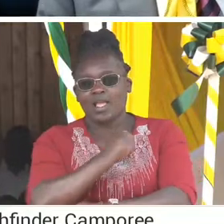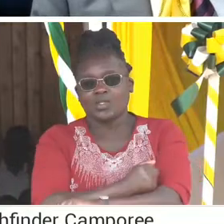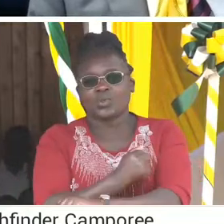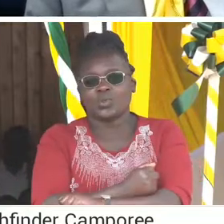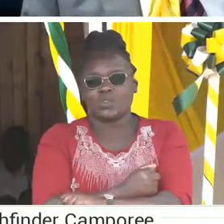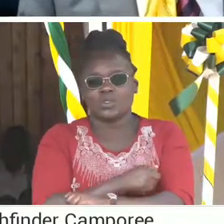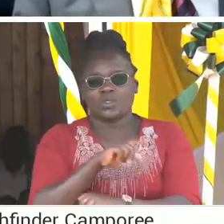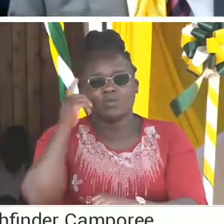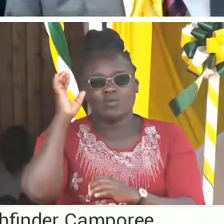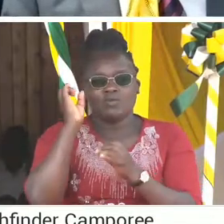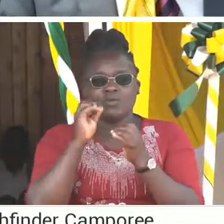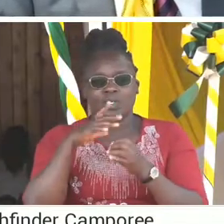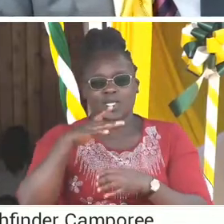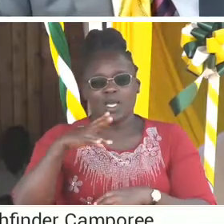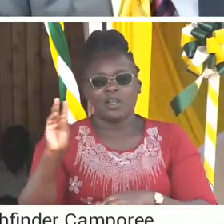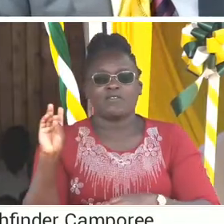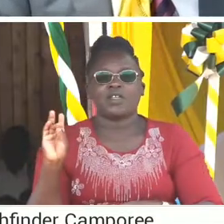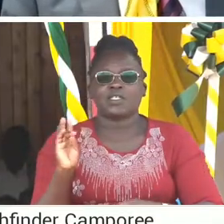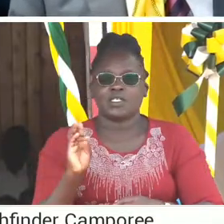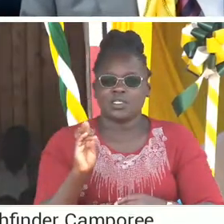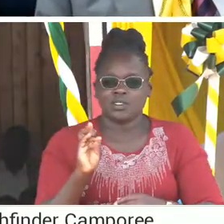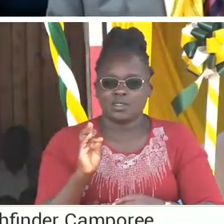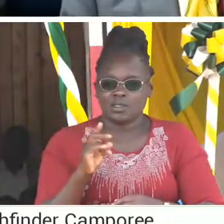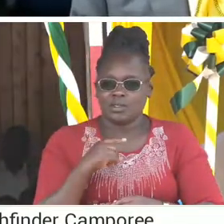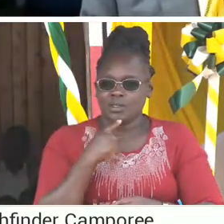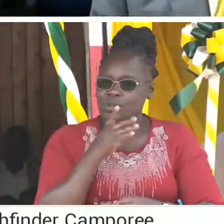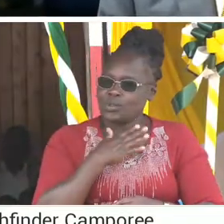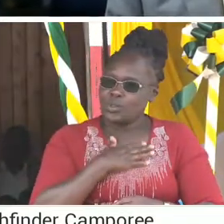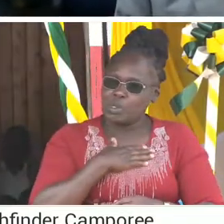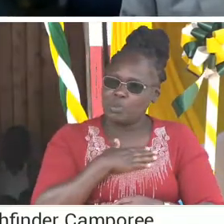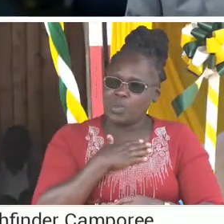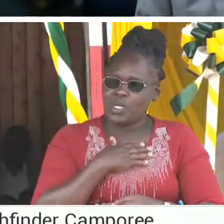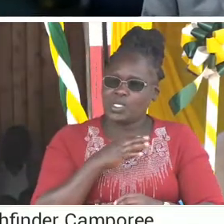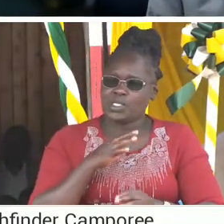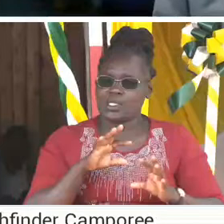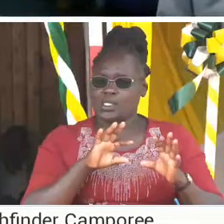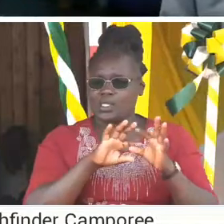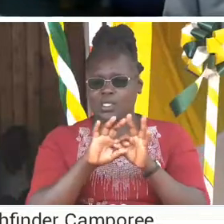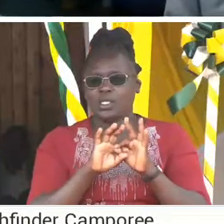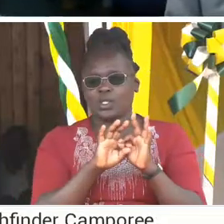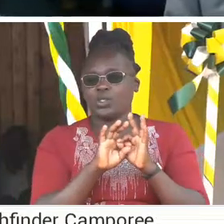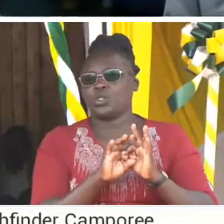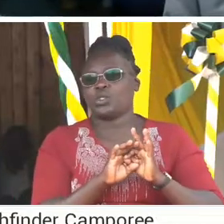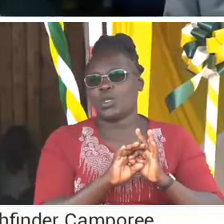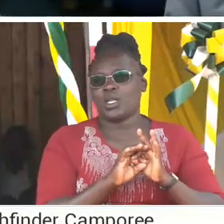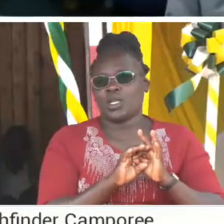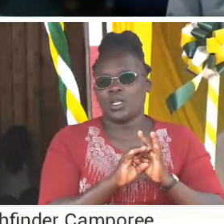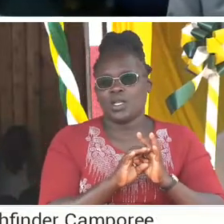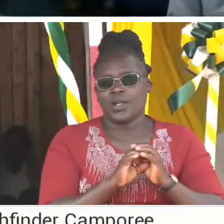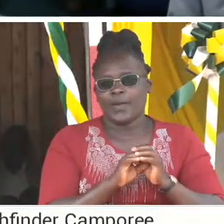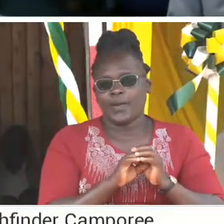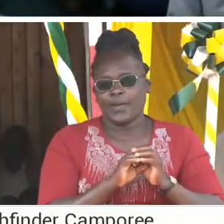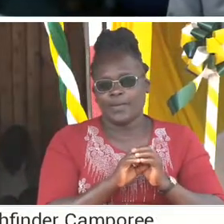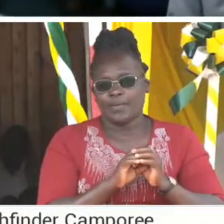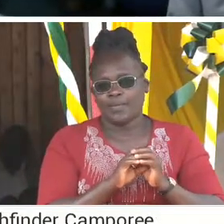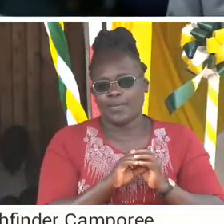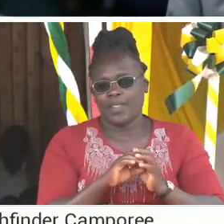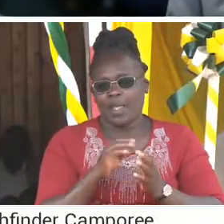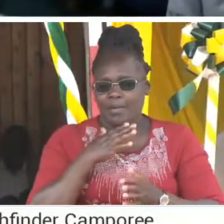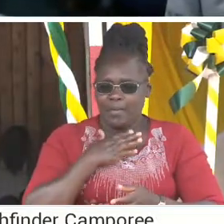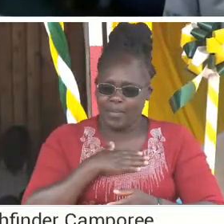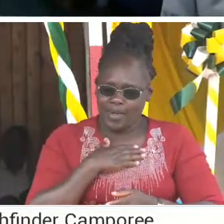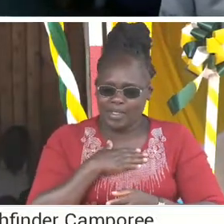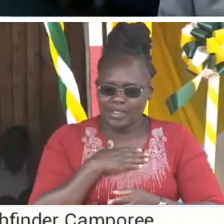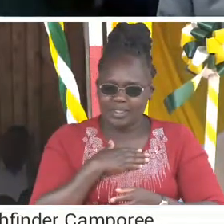Kimolwet, Kabote. Tuko na pia church sponsored schools ya primary. Tafadhali, itakuwa